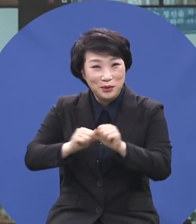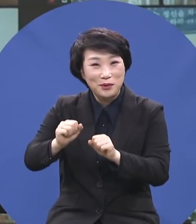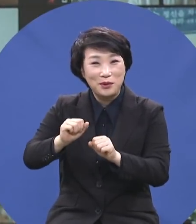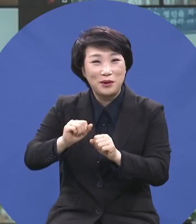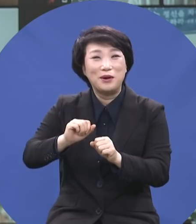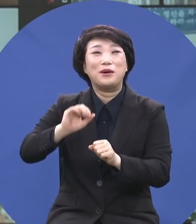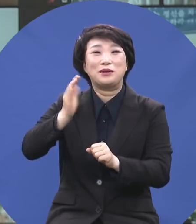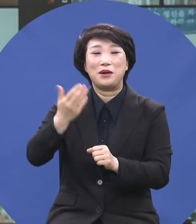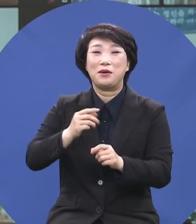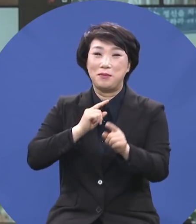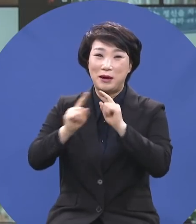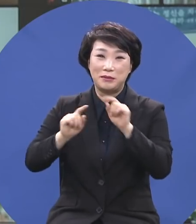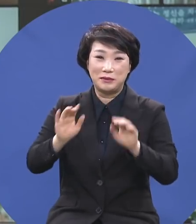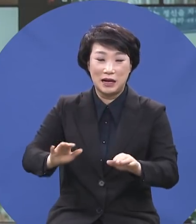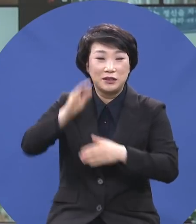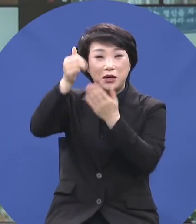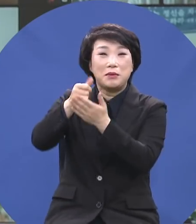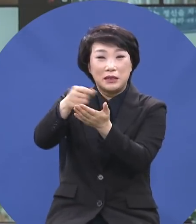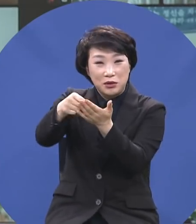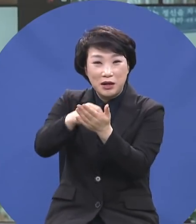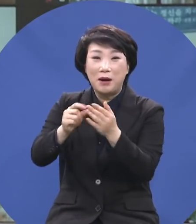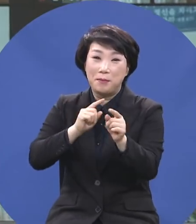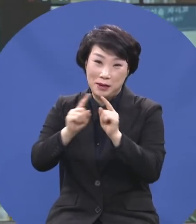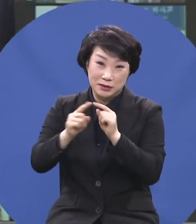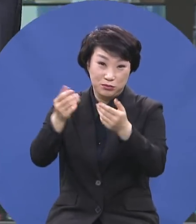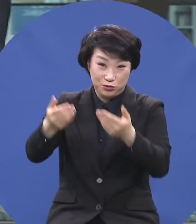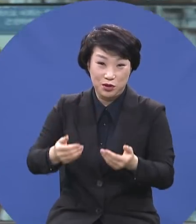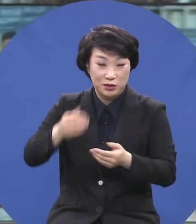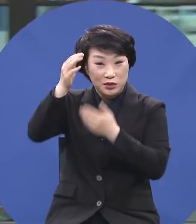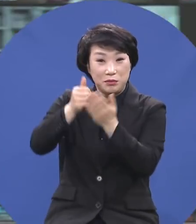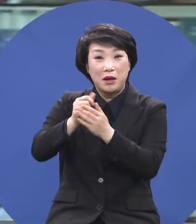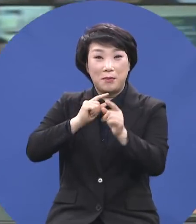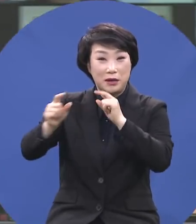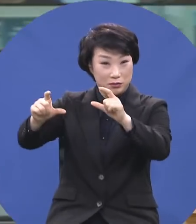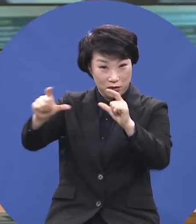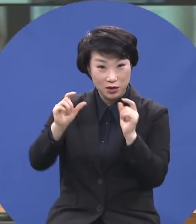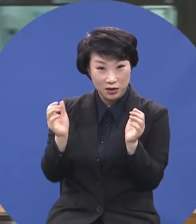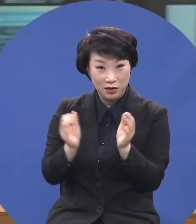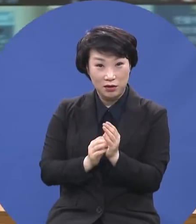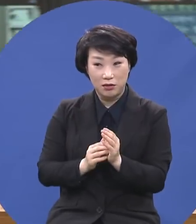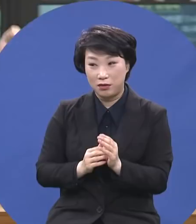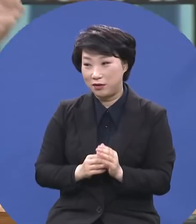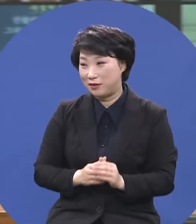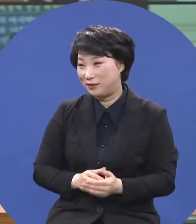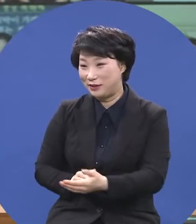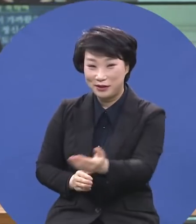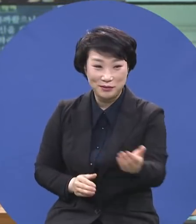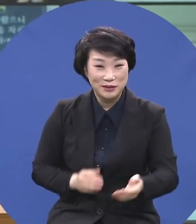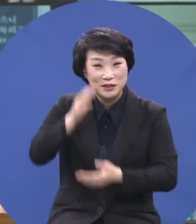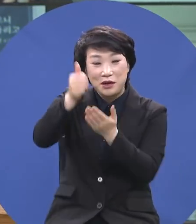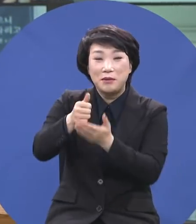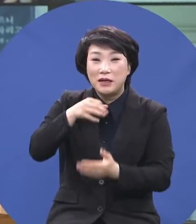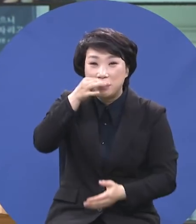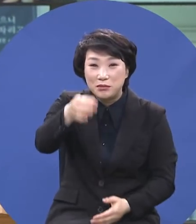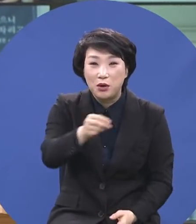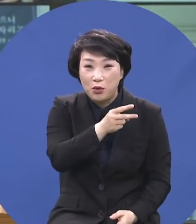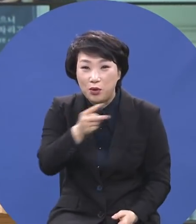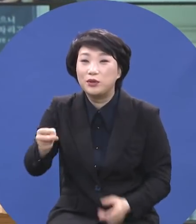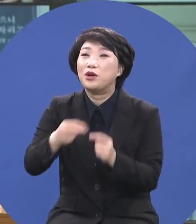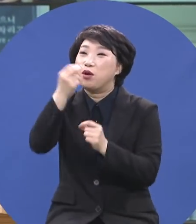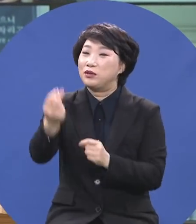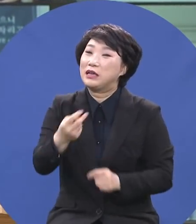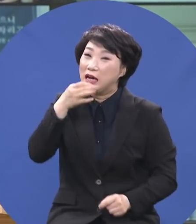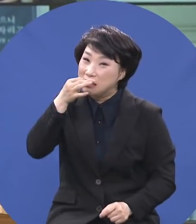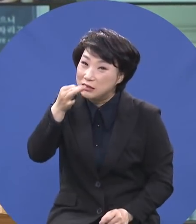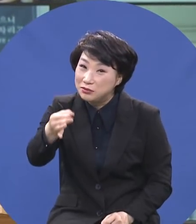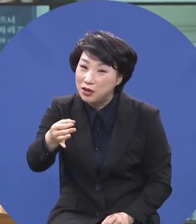말씀이요 성령이 기록한 말씀이요 성령이 하신 말씀이니 성령의 소리는 영생의